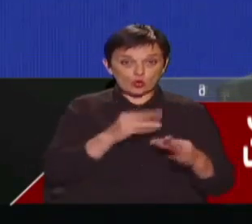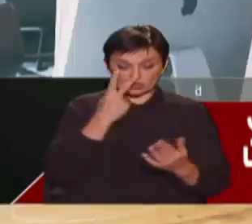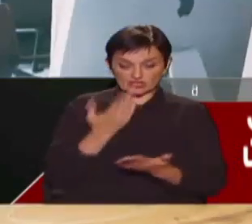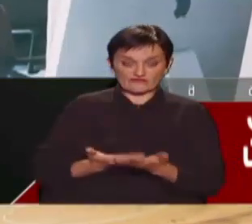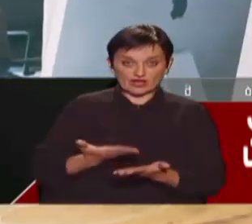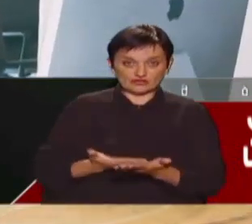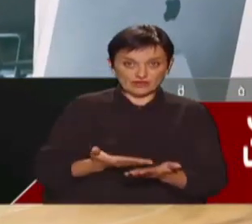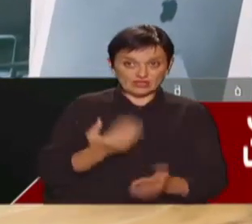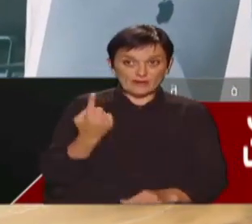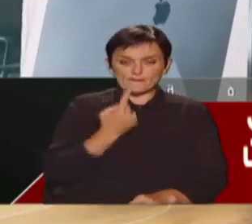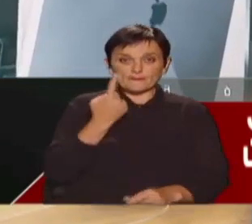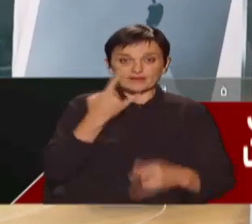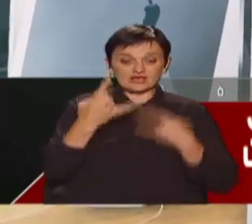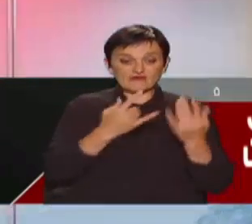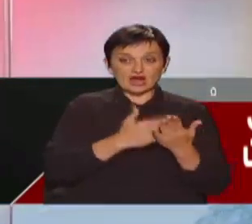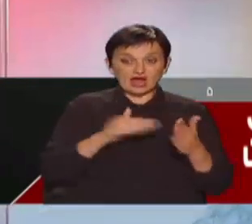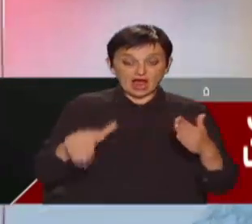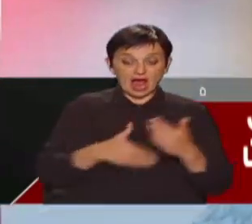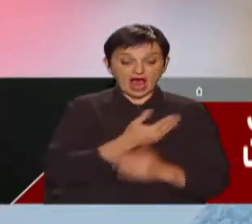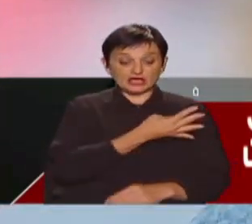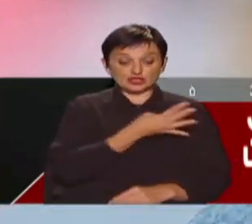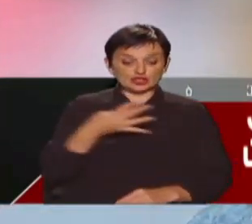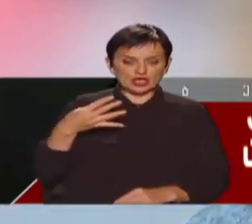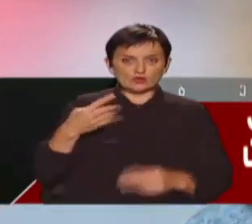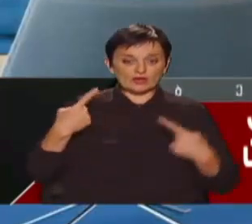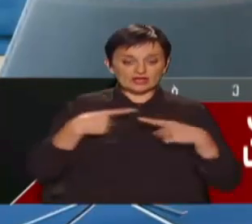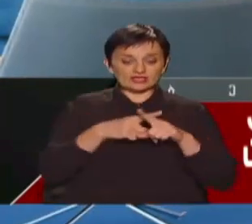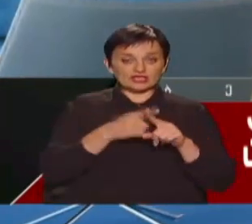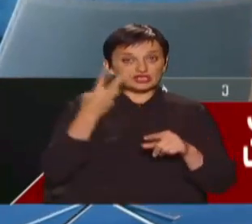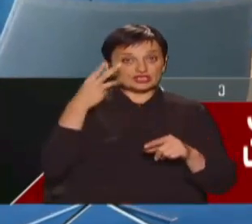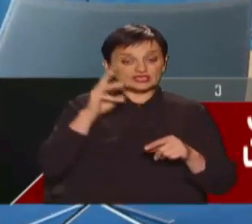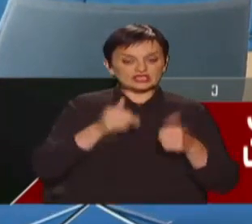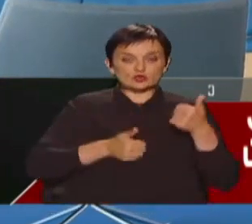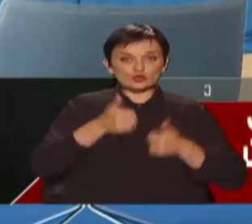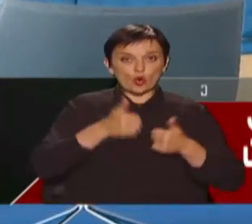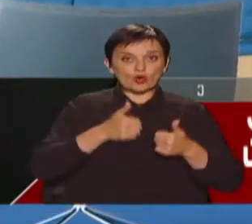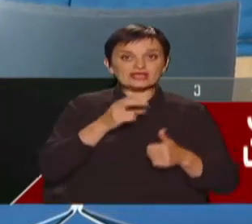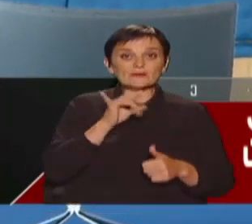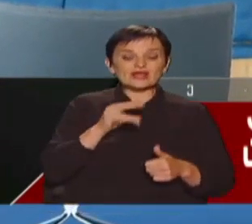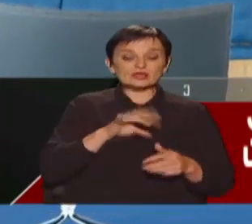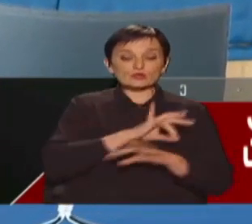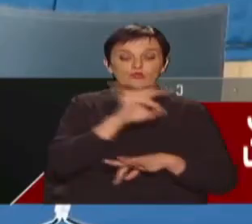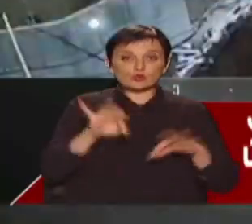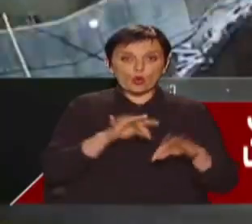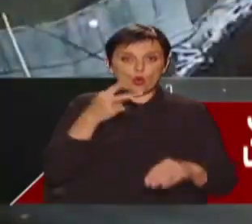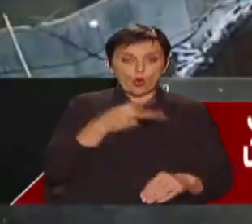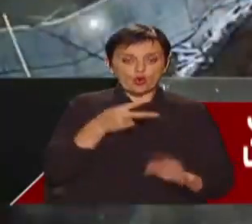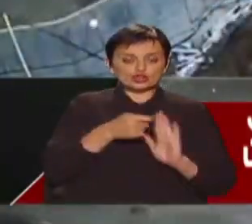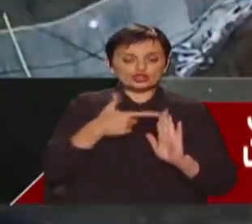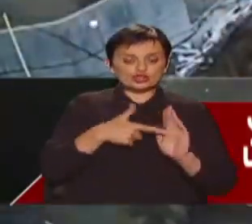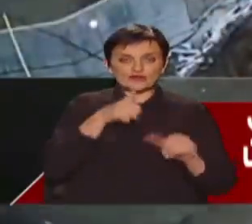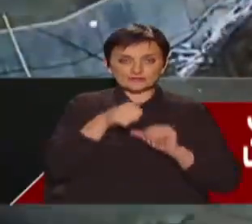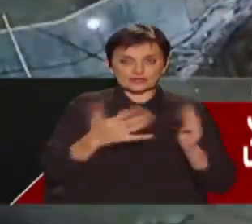გვაჩვენეს. Პირველი არხის ახალი შენობის არქიტექტურული დიზაინის შესარჩევ კონკურსში თბილ ქალაქ პროექტის პროექტმა 2017